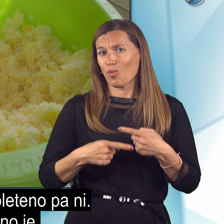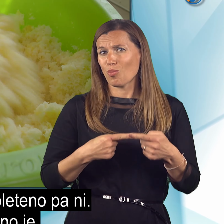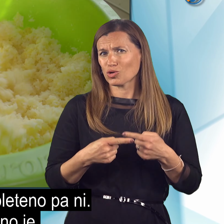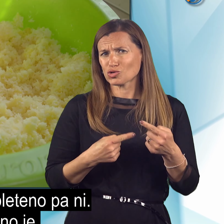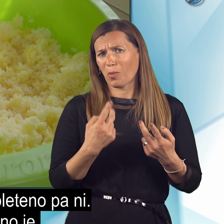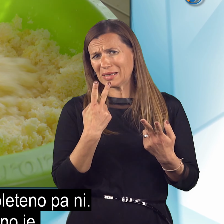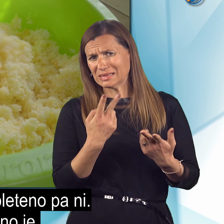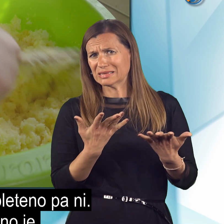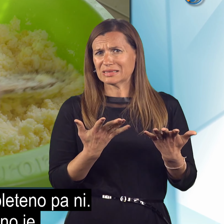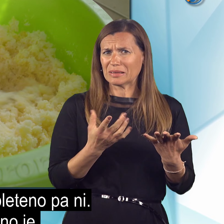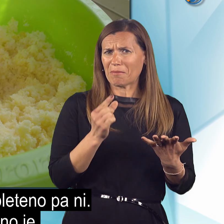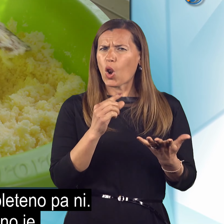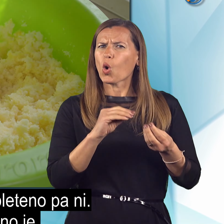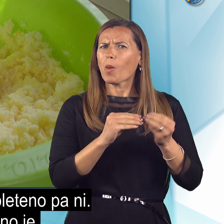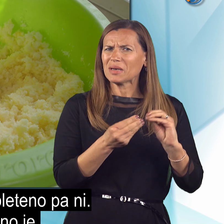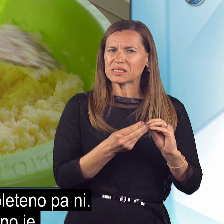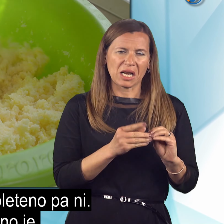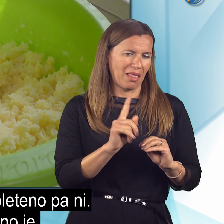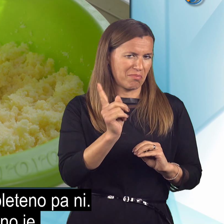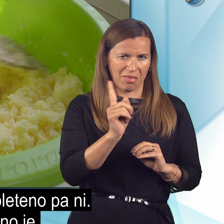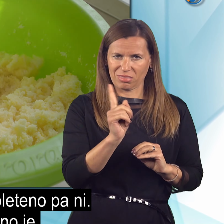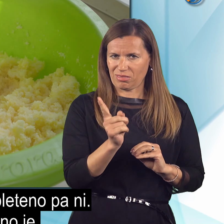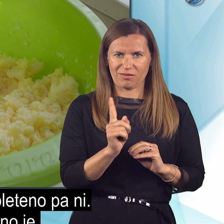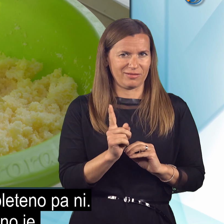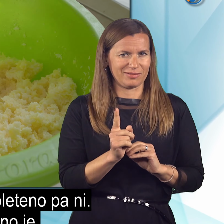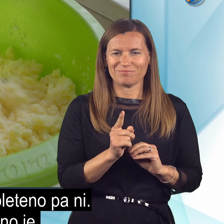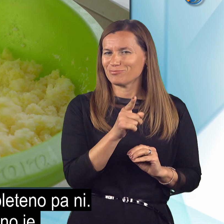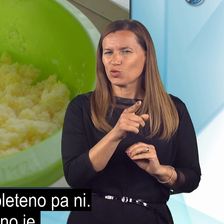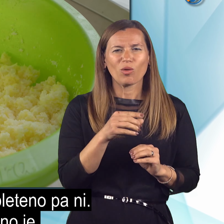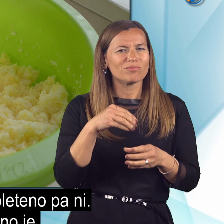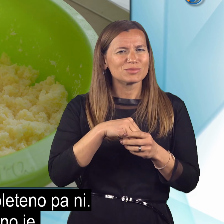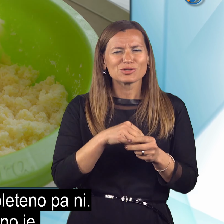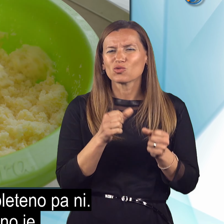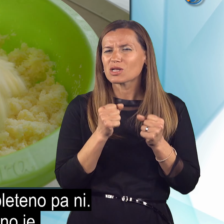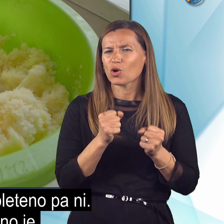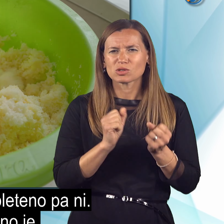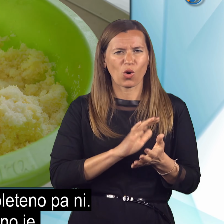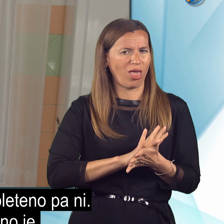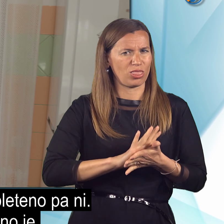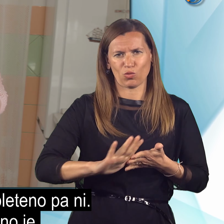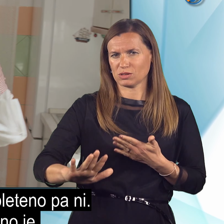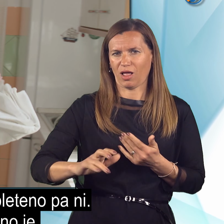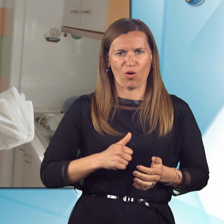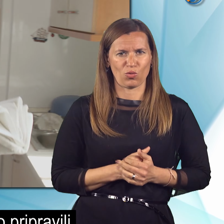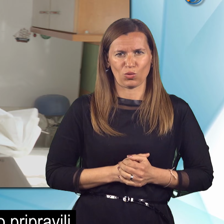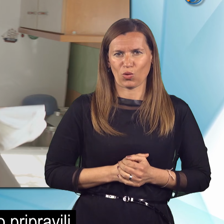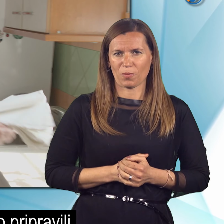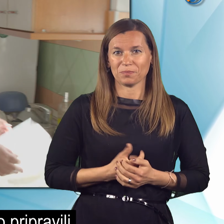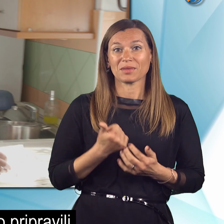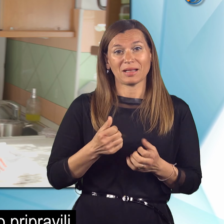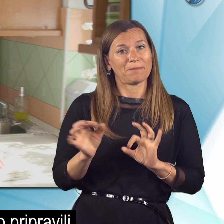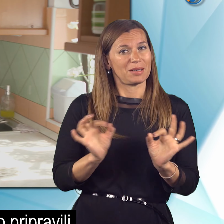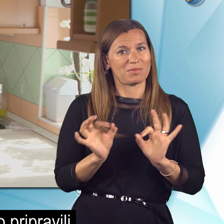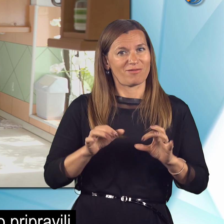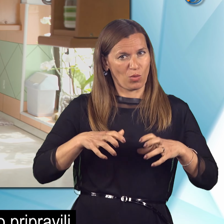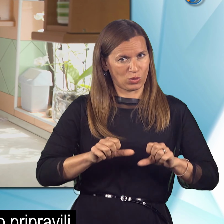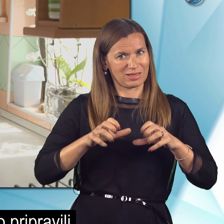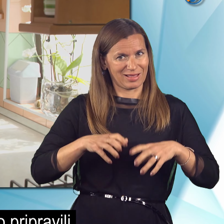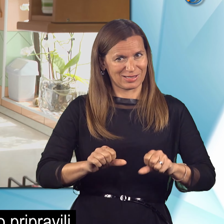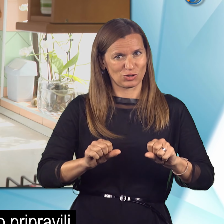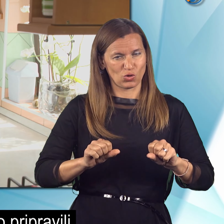Postopek deluje kompliciran, pa ni, čisto enostavno je, čisto enostavno. Zdaj bomo pa mi testo